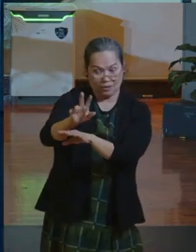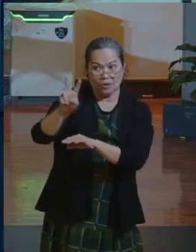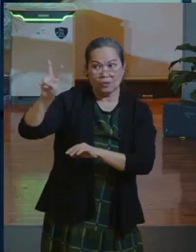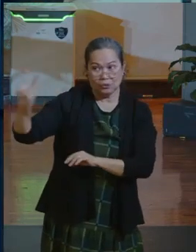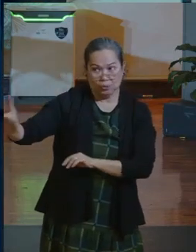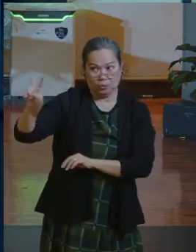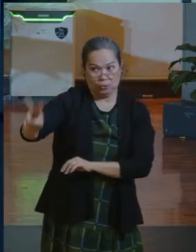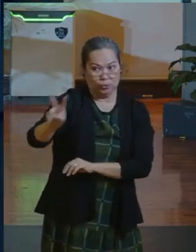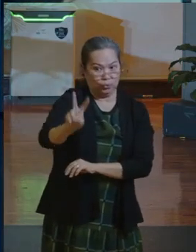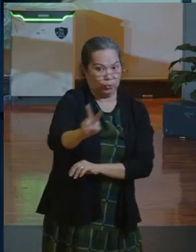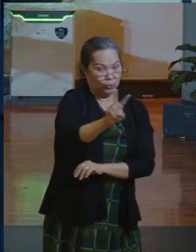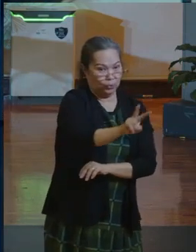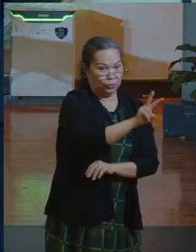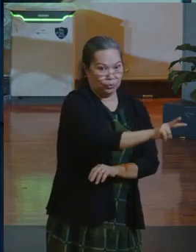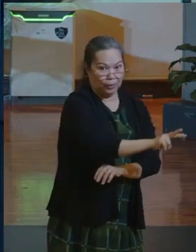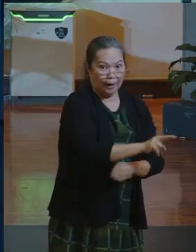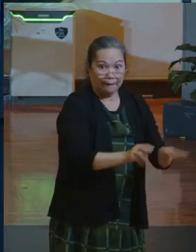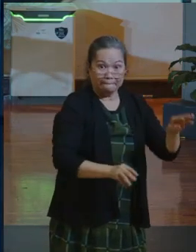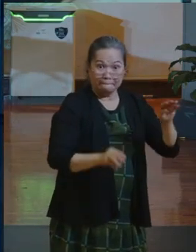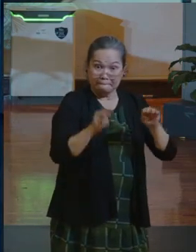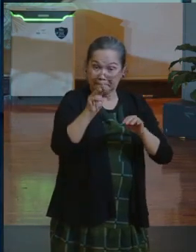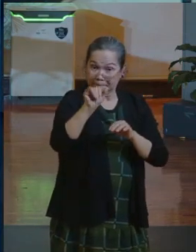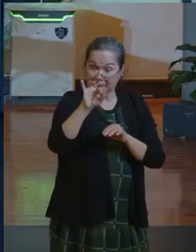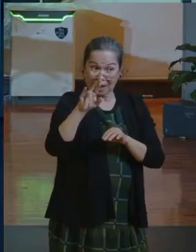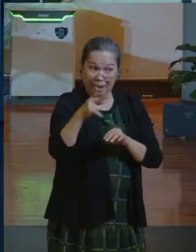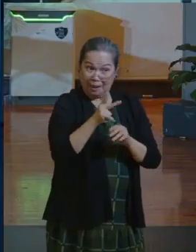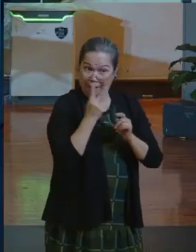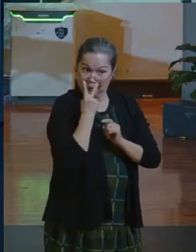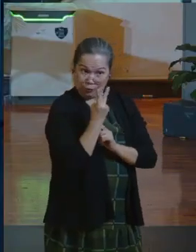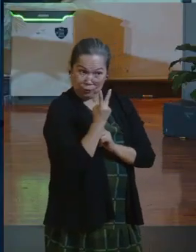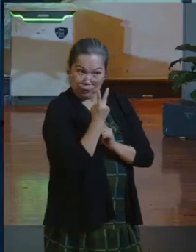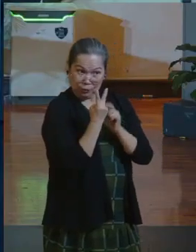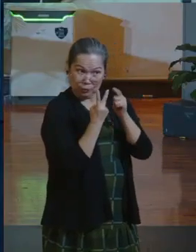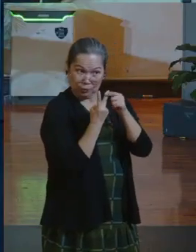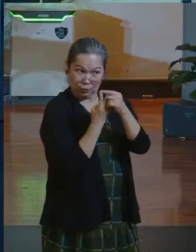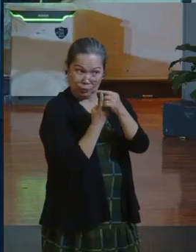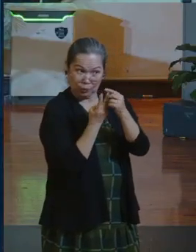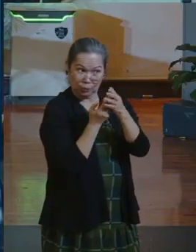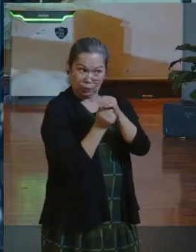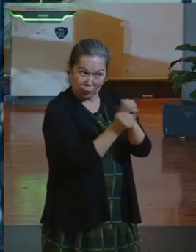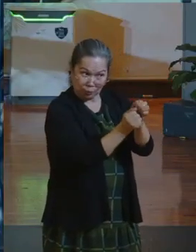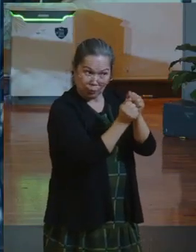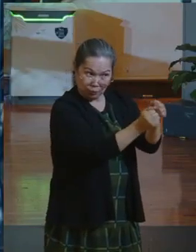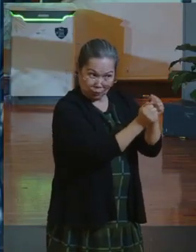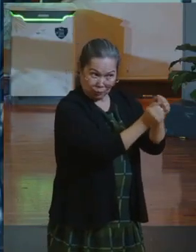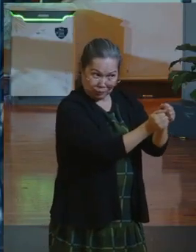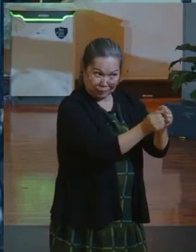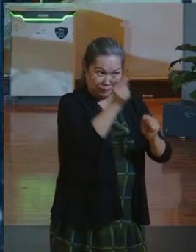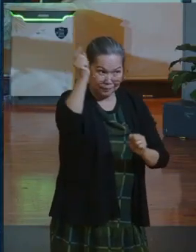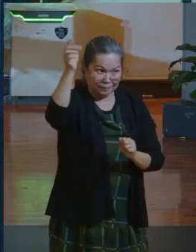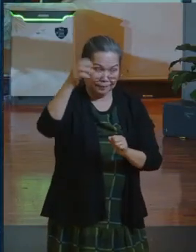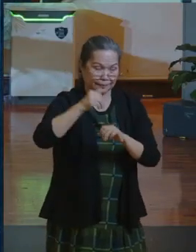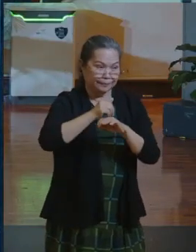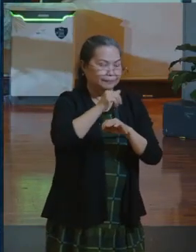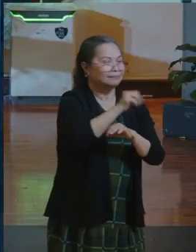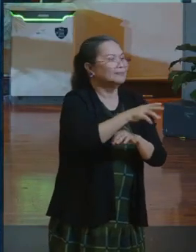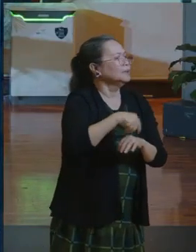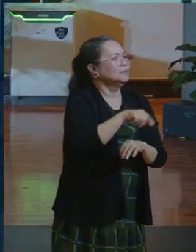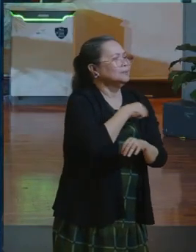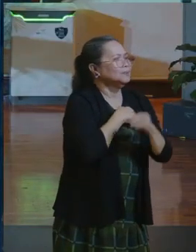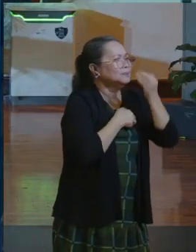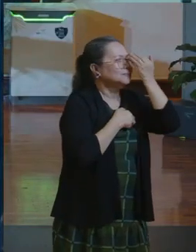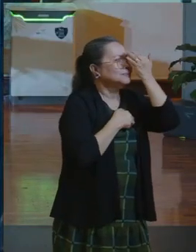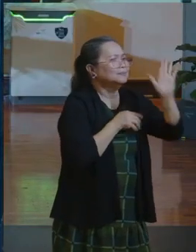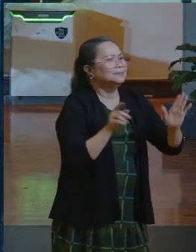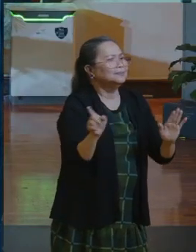2. Sabi din Mark, 2 by 2 daw silang pinadala nang kulang sila padala ng ating Panginoon. So, hindi natin alam kung